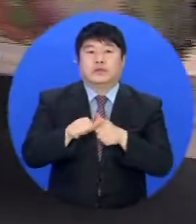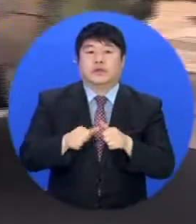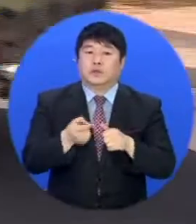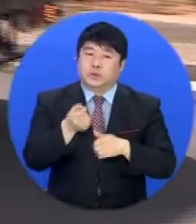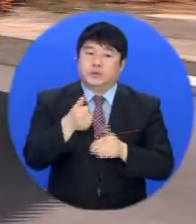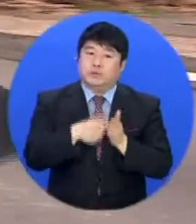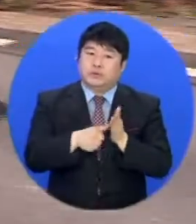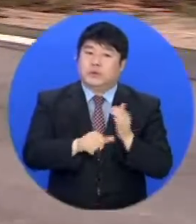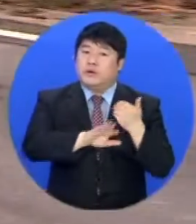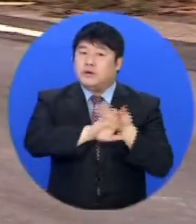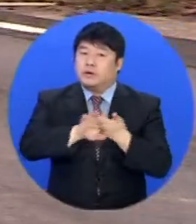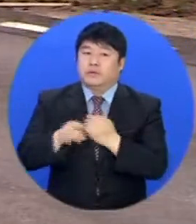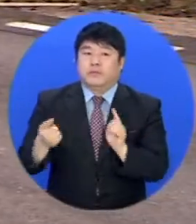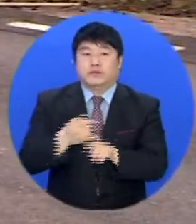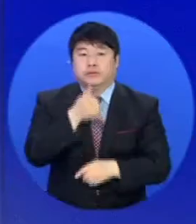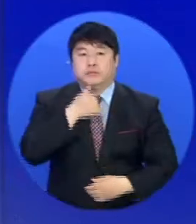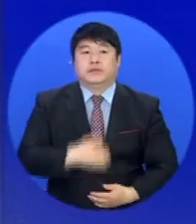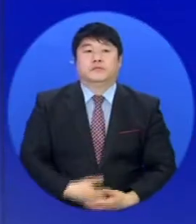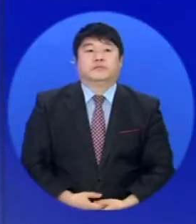수 있습니다.